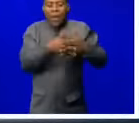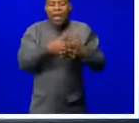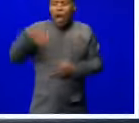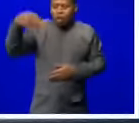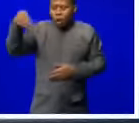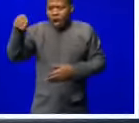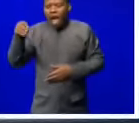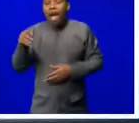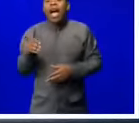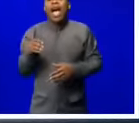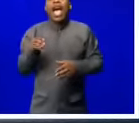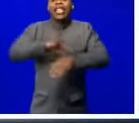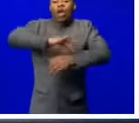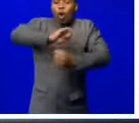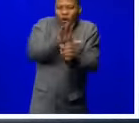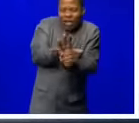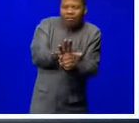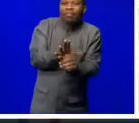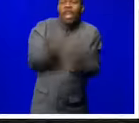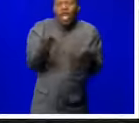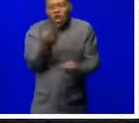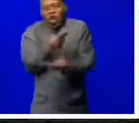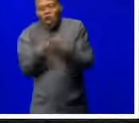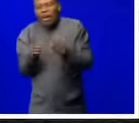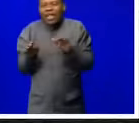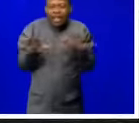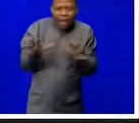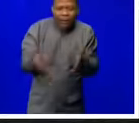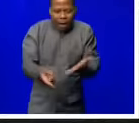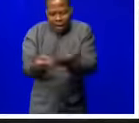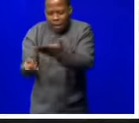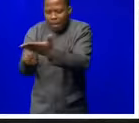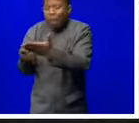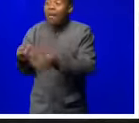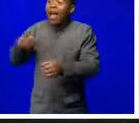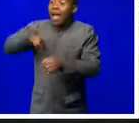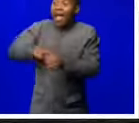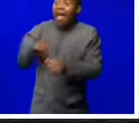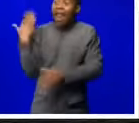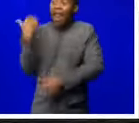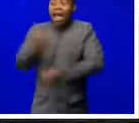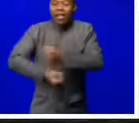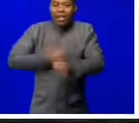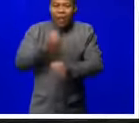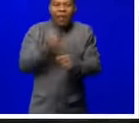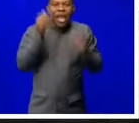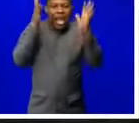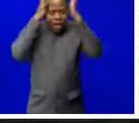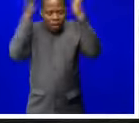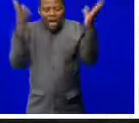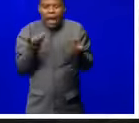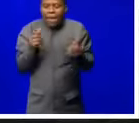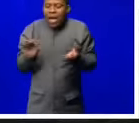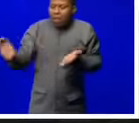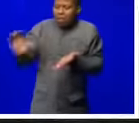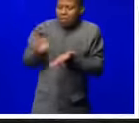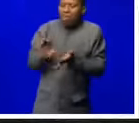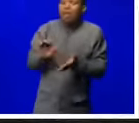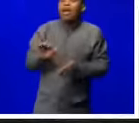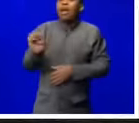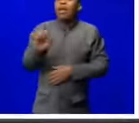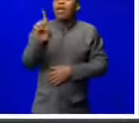ashayeke kakhulu ngenxa yemkhuhlane iCOVID-19. Livele Eswatini emnyakeni lophelile lithole imali lengetulu kwa 1.2